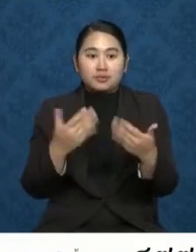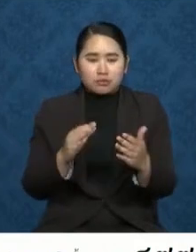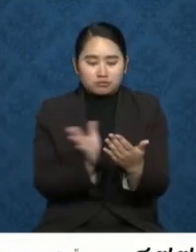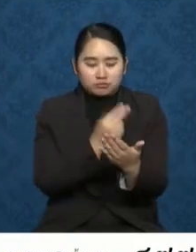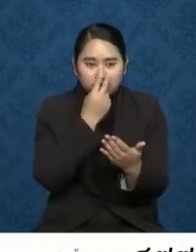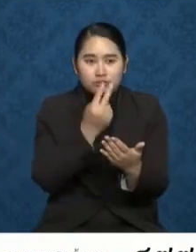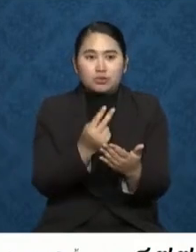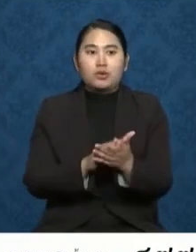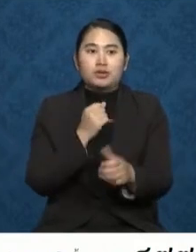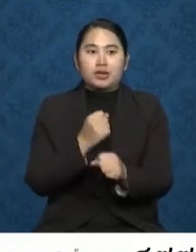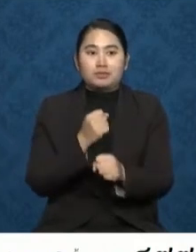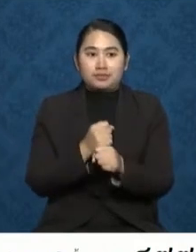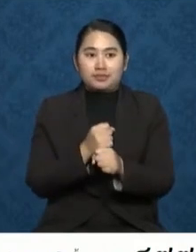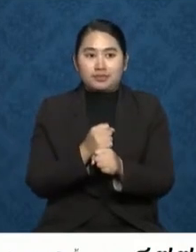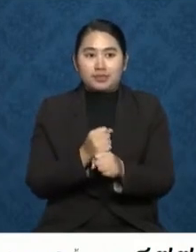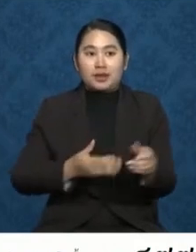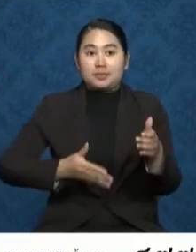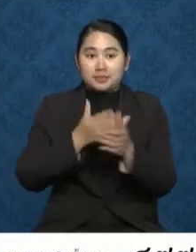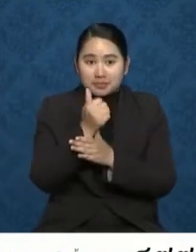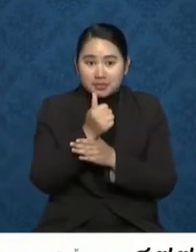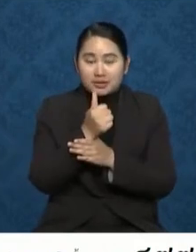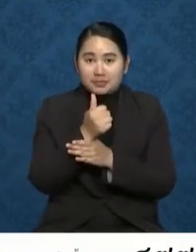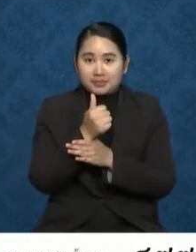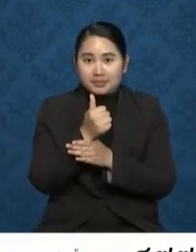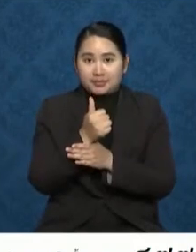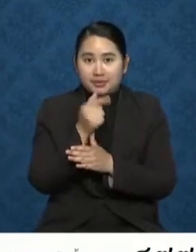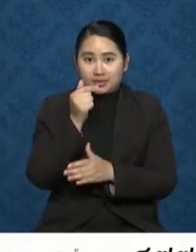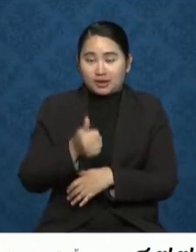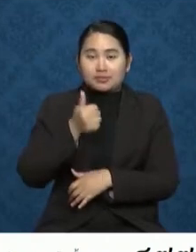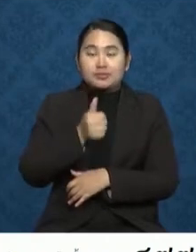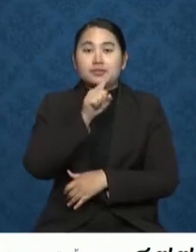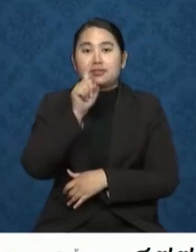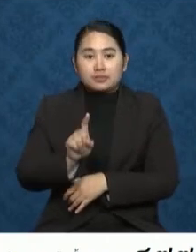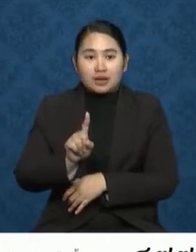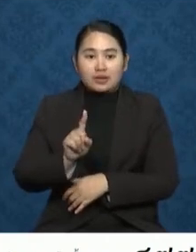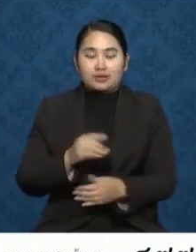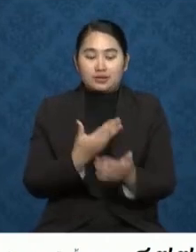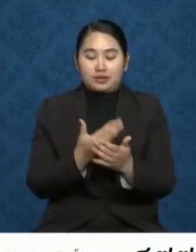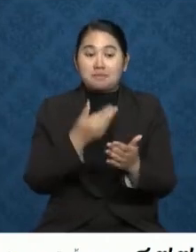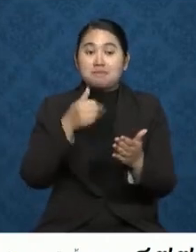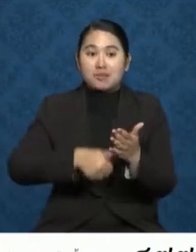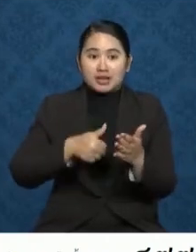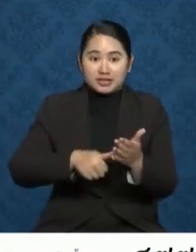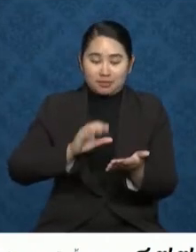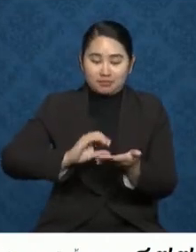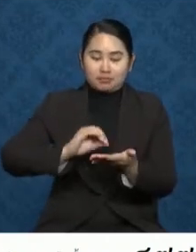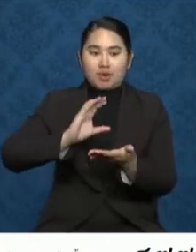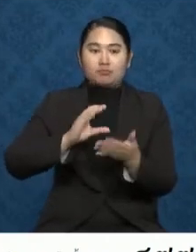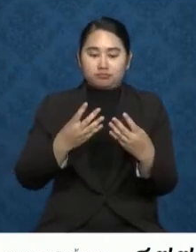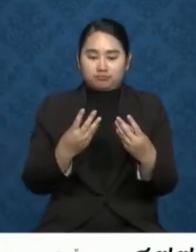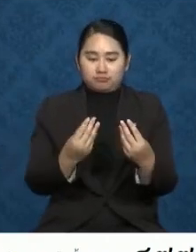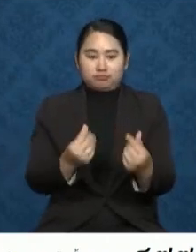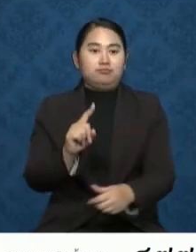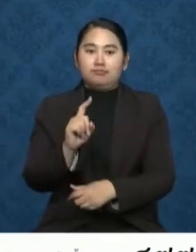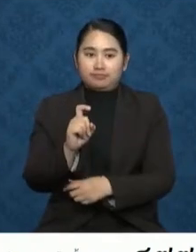านจะสามารถทำงานสำเร็จผลได้อย่างมีประสิทธิภาพได้หรือไม่และสุดท้ายเงินภาษีจากพี่น้องประชาชนจะสูญเปล่าก็ท่านประธาน